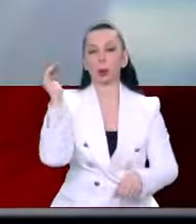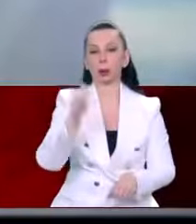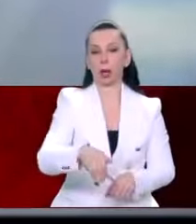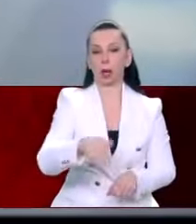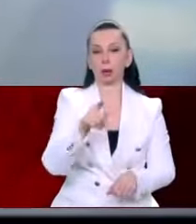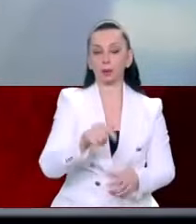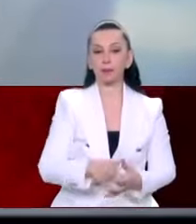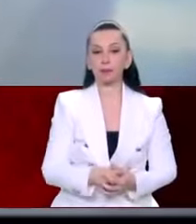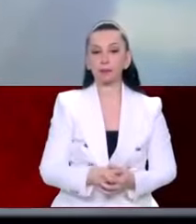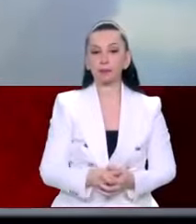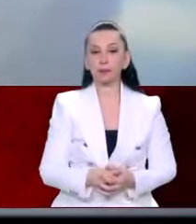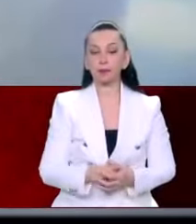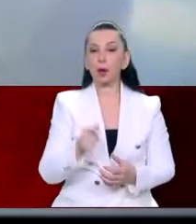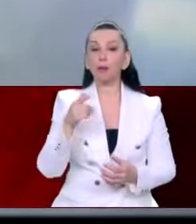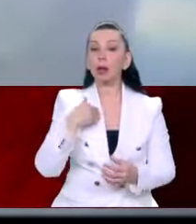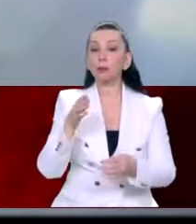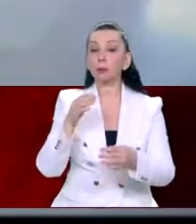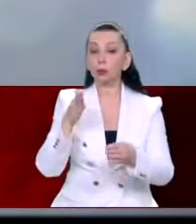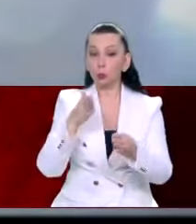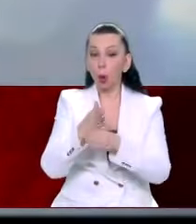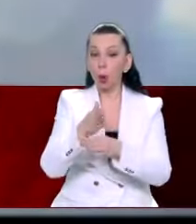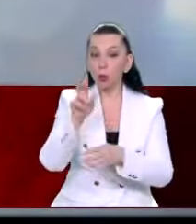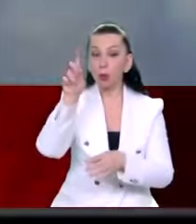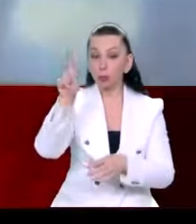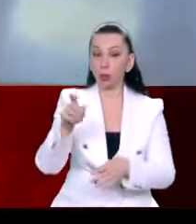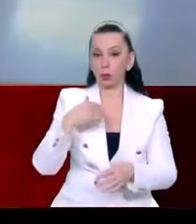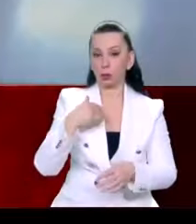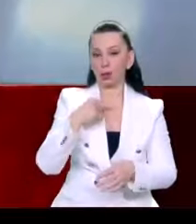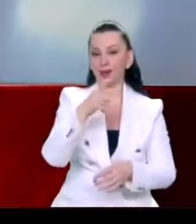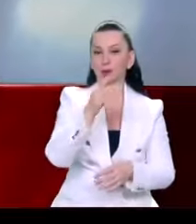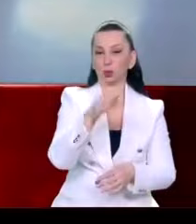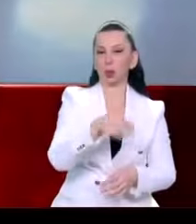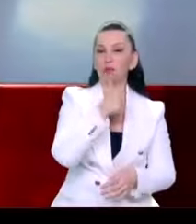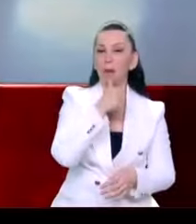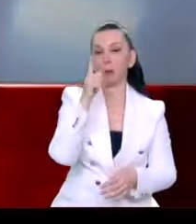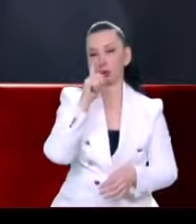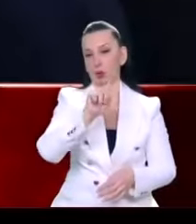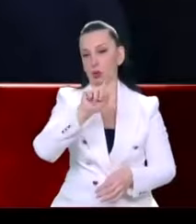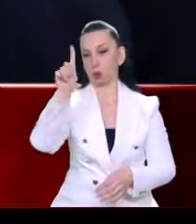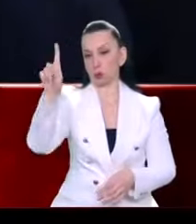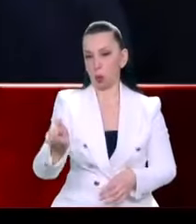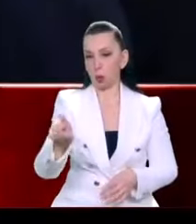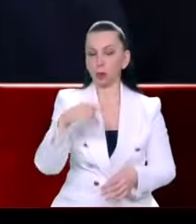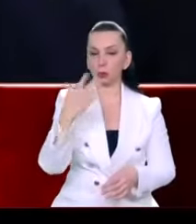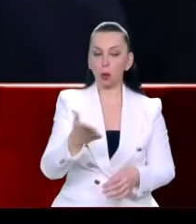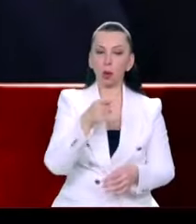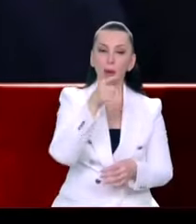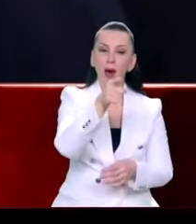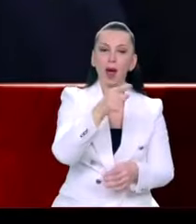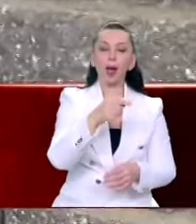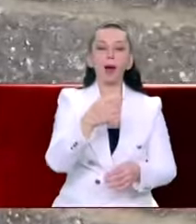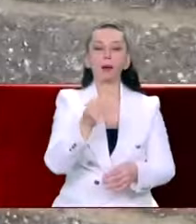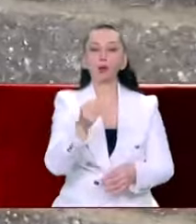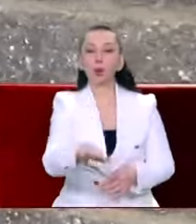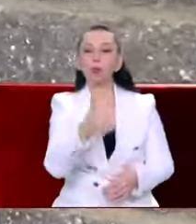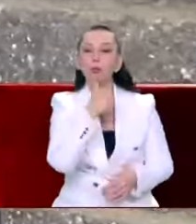Kendisine sadece bu mevzu doğru mudur diye sordum. Olsa ne olur dedi. Ardından da arbede yaşandı. Veli de okul müdürü de